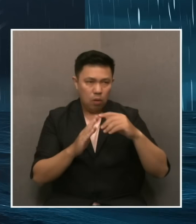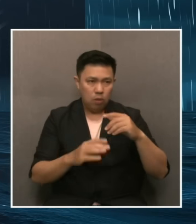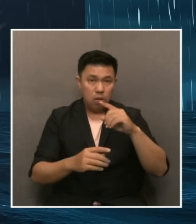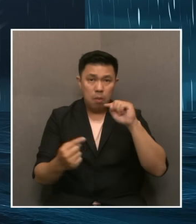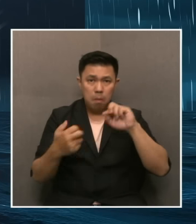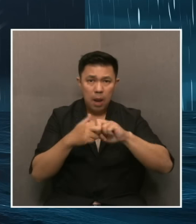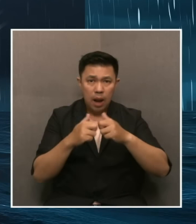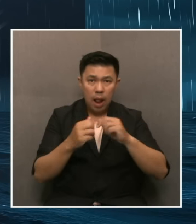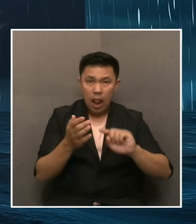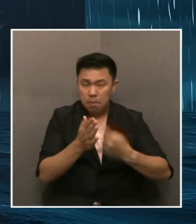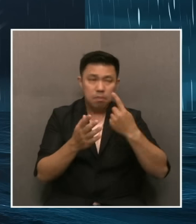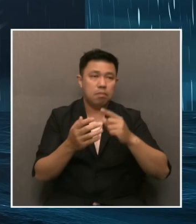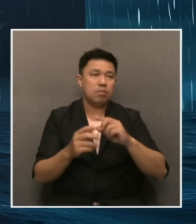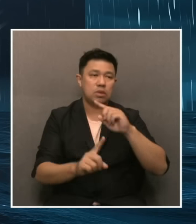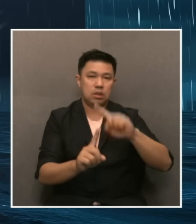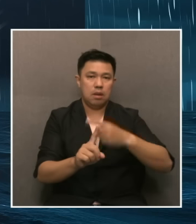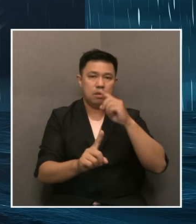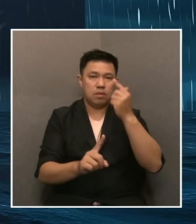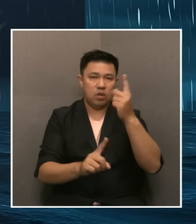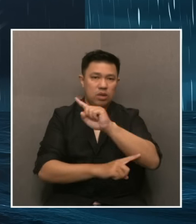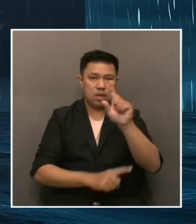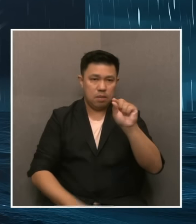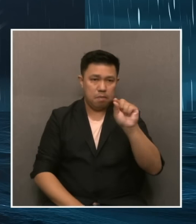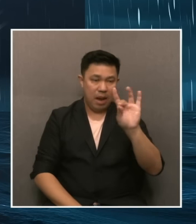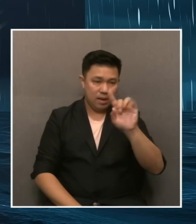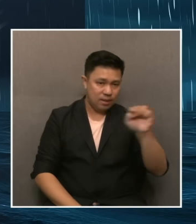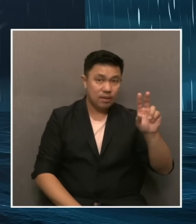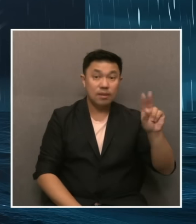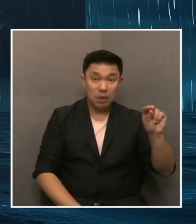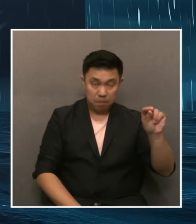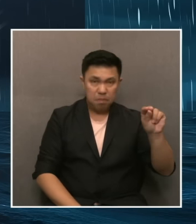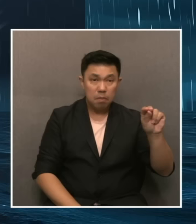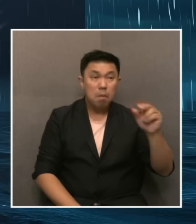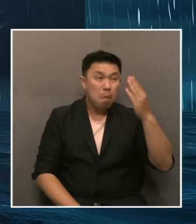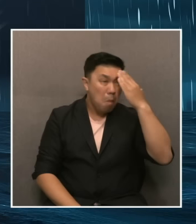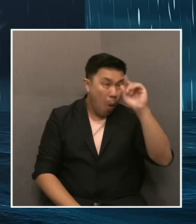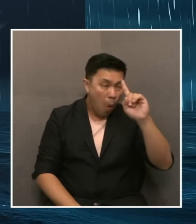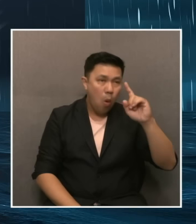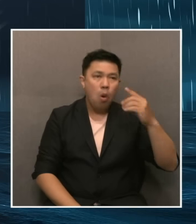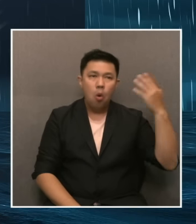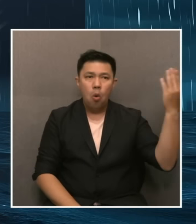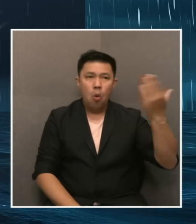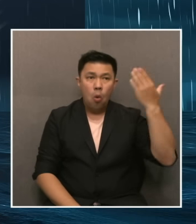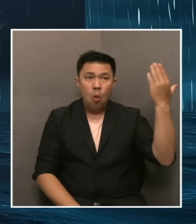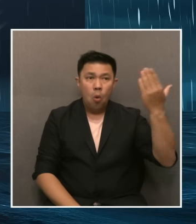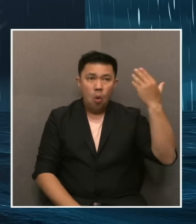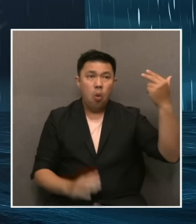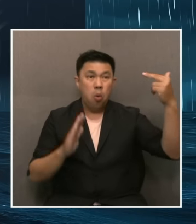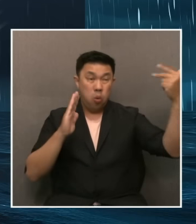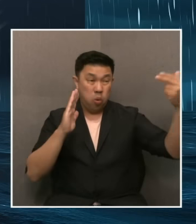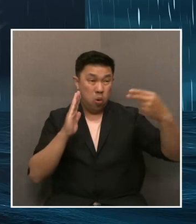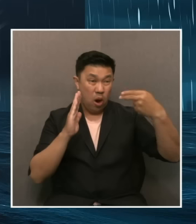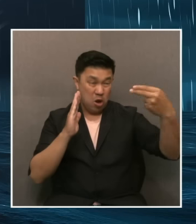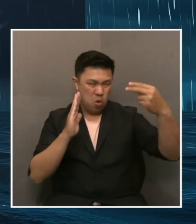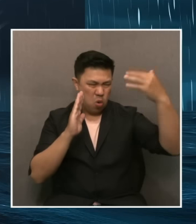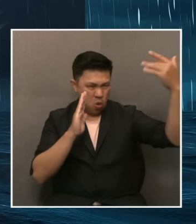กระทบวนที่ 28-30 พฤษธิกายนนี้ซึ่มีปัจจัยจากความกดอากาศสูงหรอมวนอากาศเย็กำลงค่อนข้